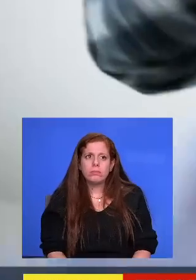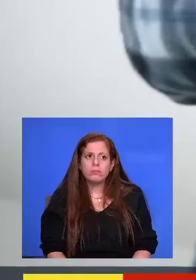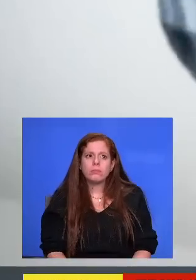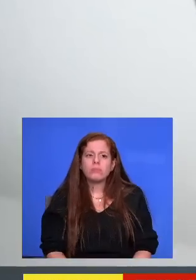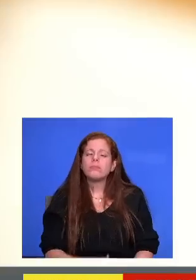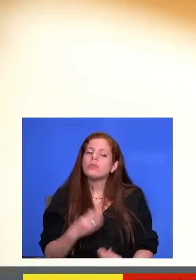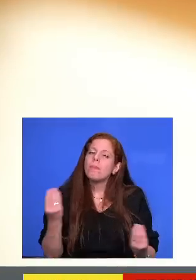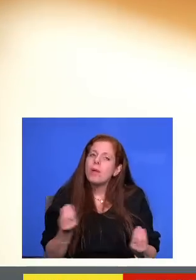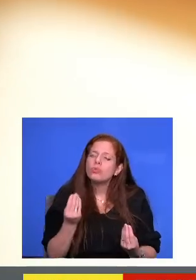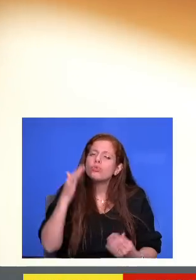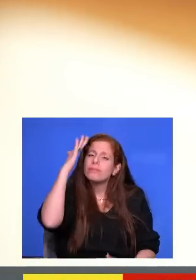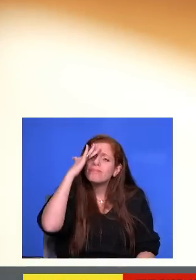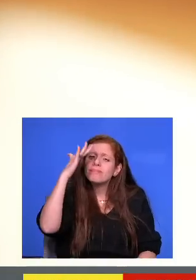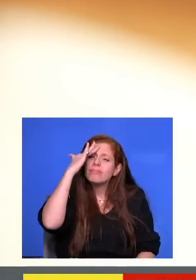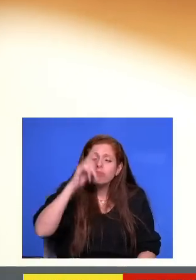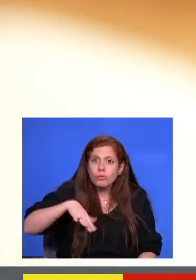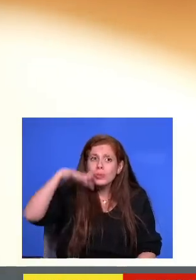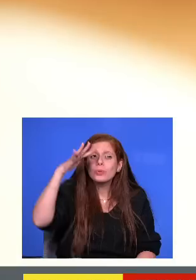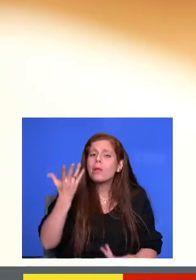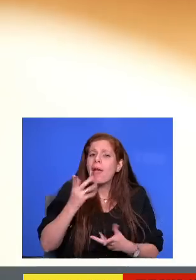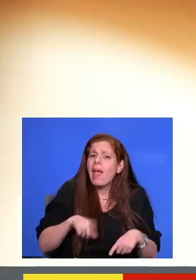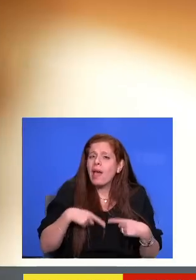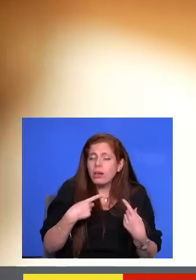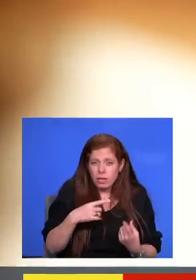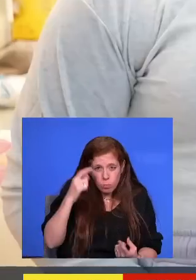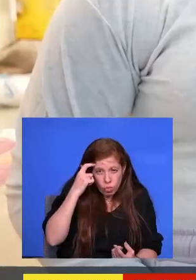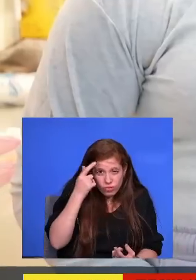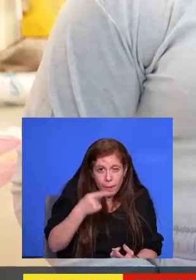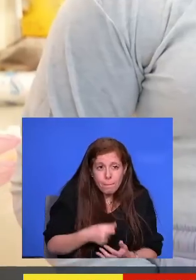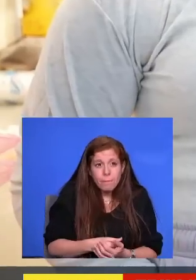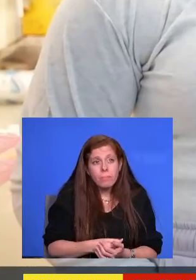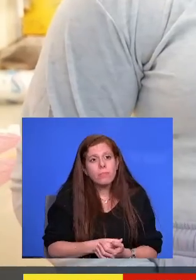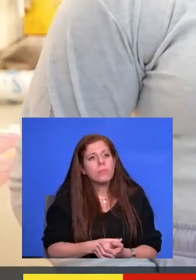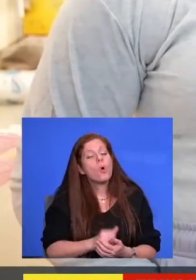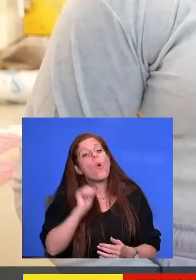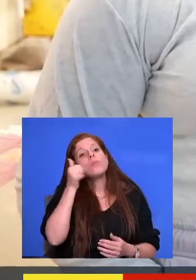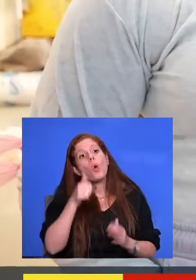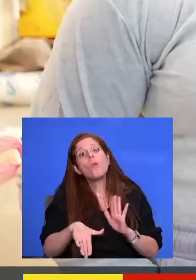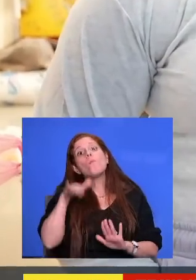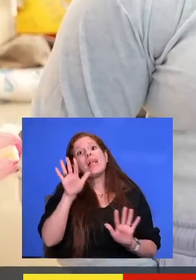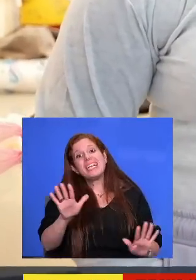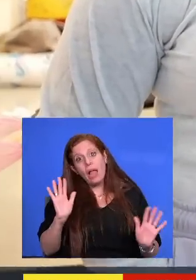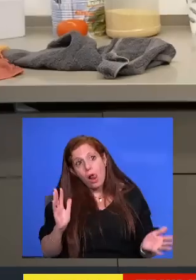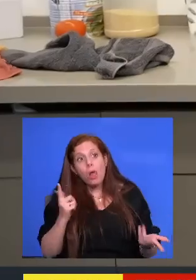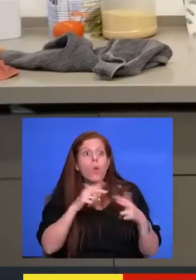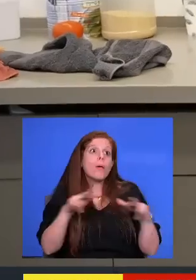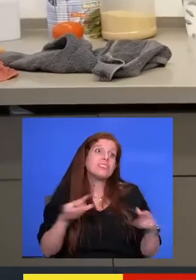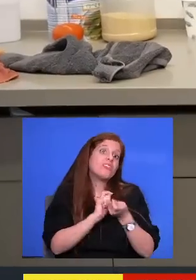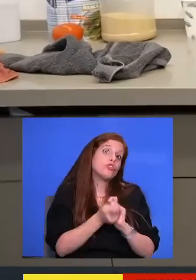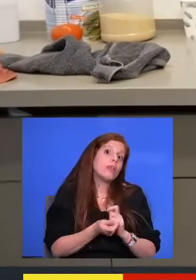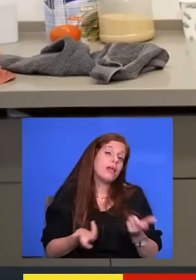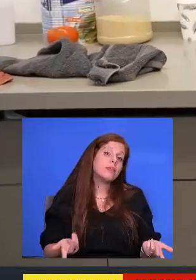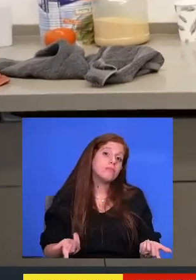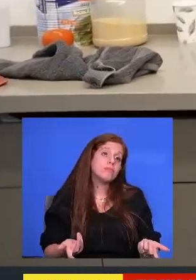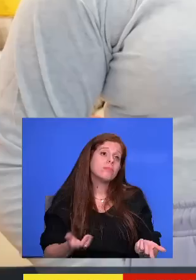משהו שמעסיק אתכם שאתם תהיו גדולים, איך תתקיימו? זה משהו שעבר לכם בראש? קודם כל בוא נגדל, אולי המצב ישתנה,